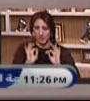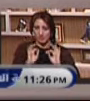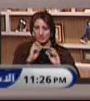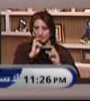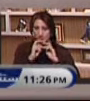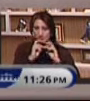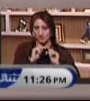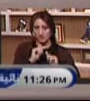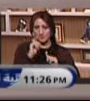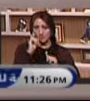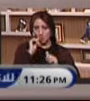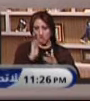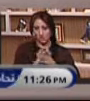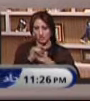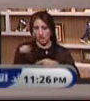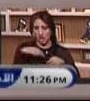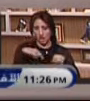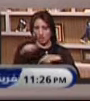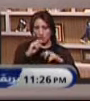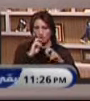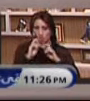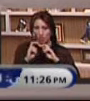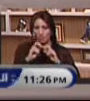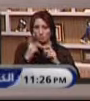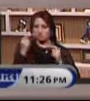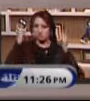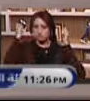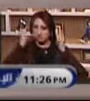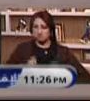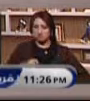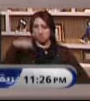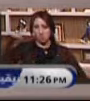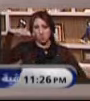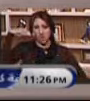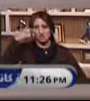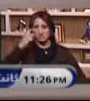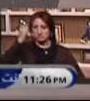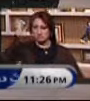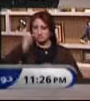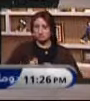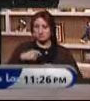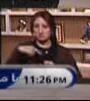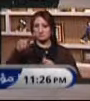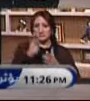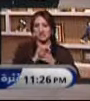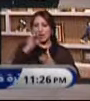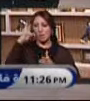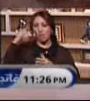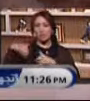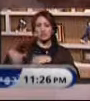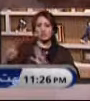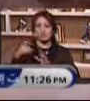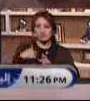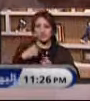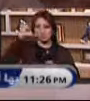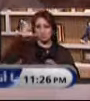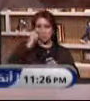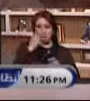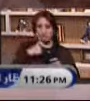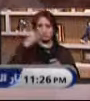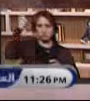بيخاطب واحد كان صديقه وبعد ربنا فتح عليه وبقى وزير وبقى غني وبتاع، فنسي صاحبه نسي إلي أبو ماضي فأرسل له